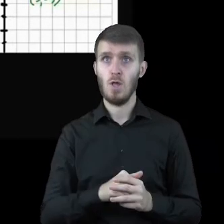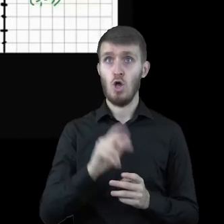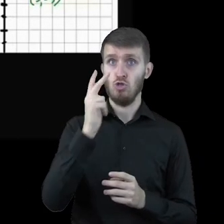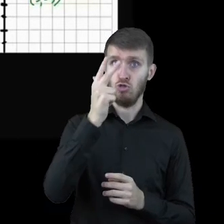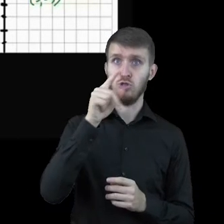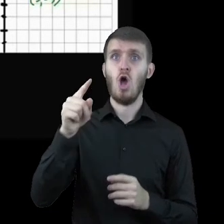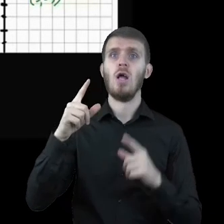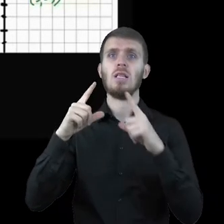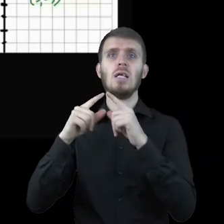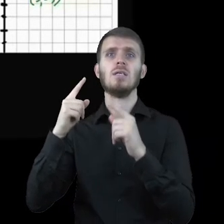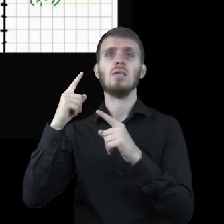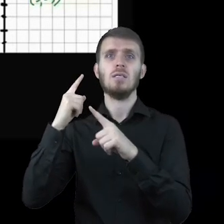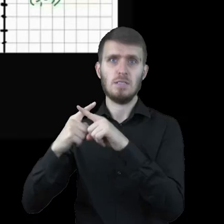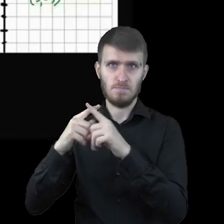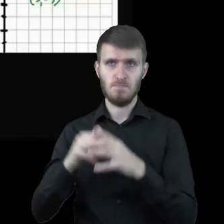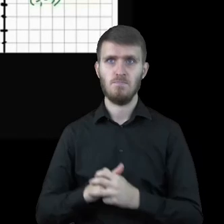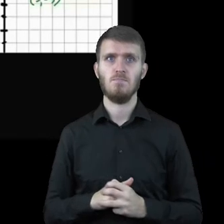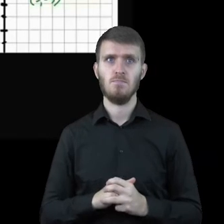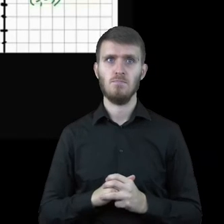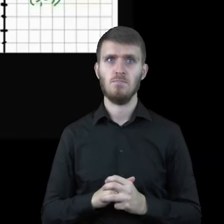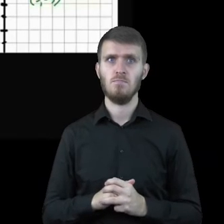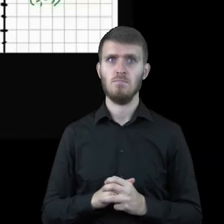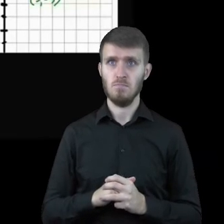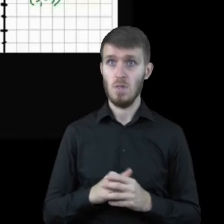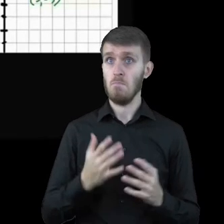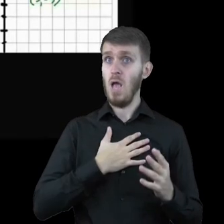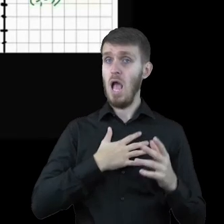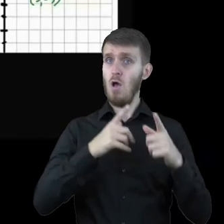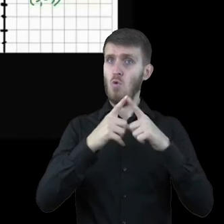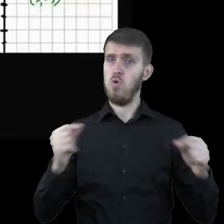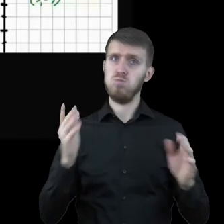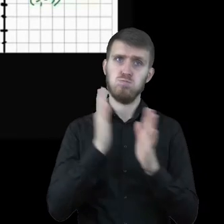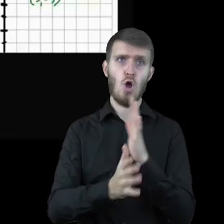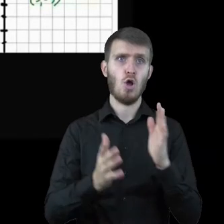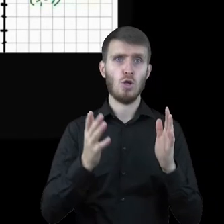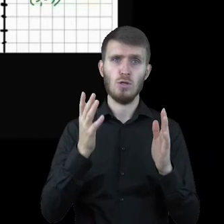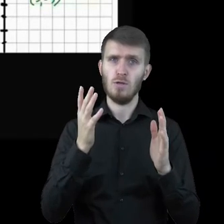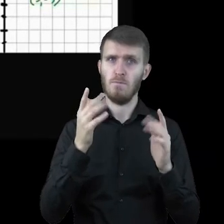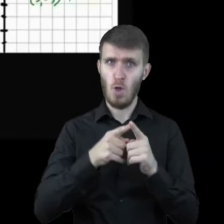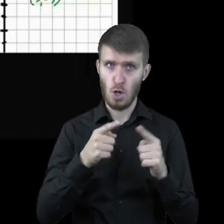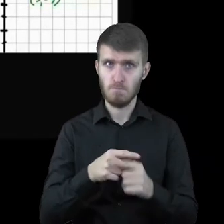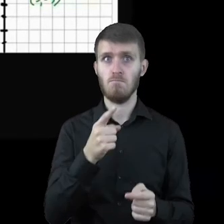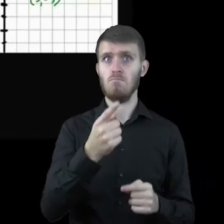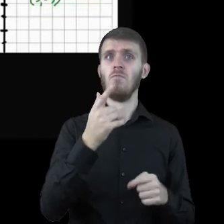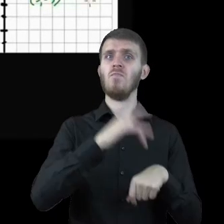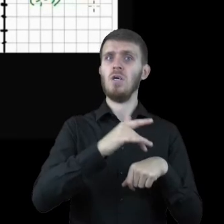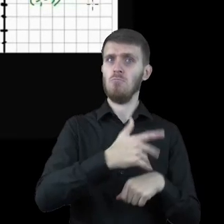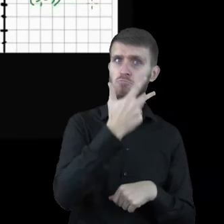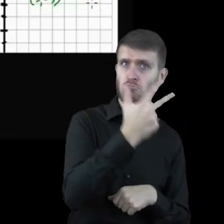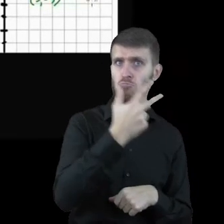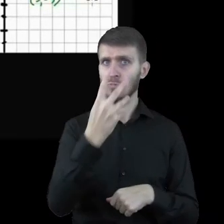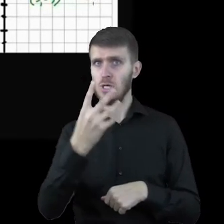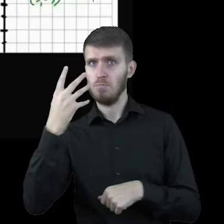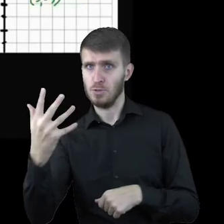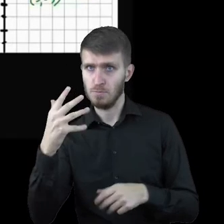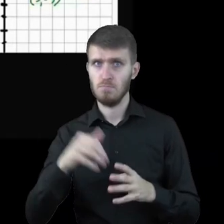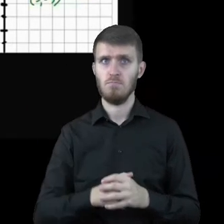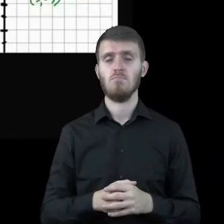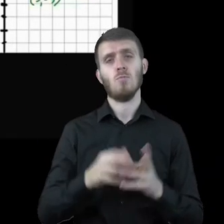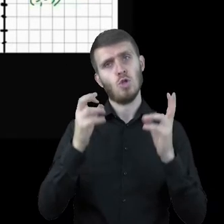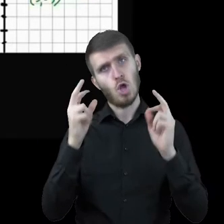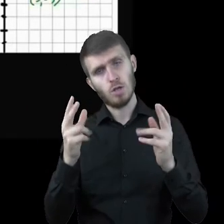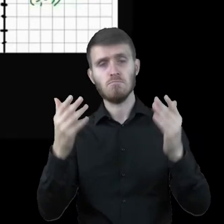5. No to było 4 delta Y, a to było 3. Czyli mamy trójkąt prostokątny 3, 4, 5.